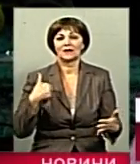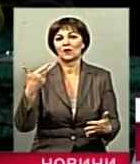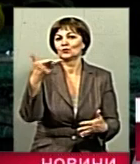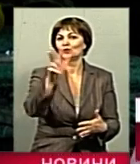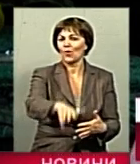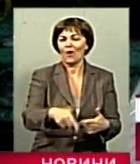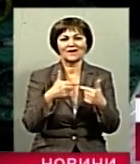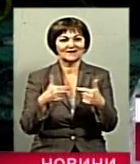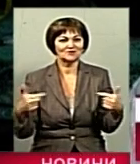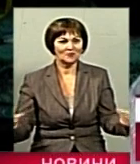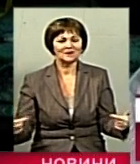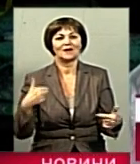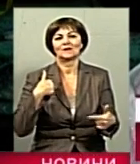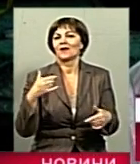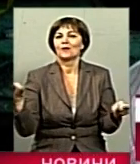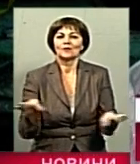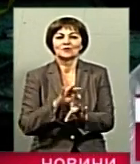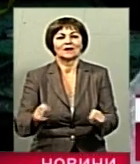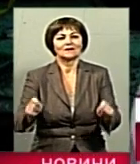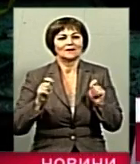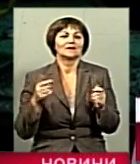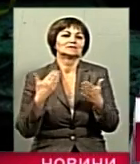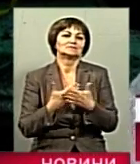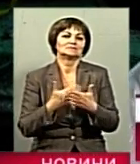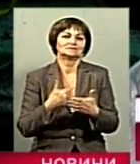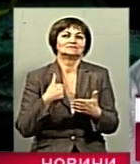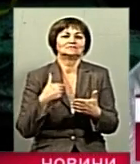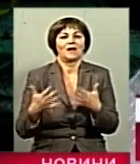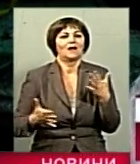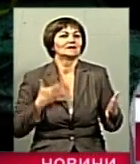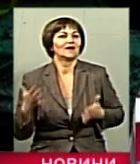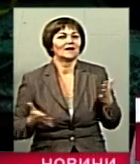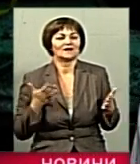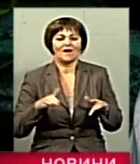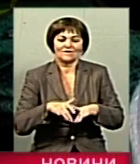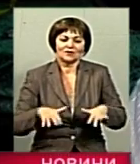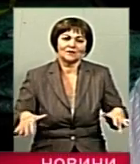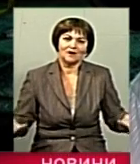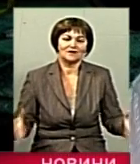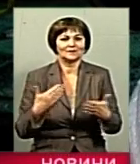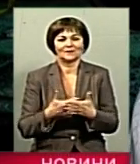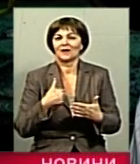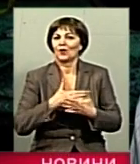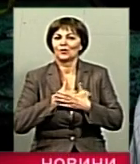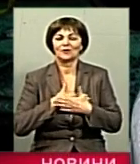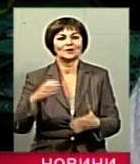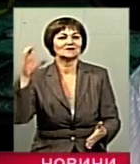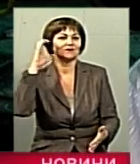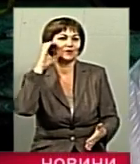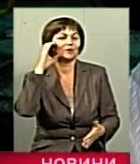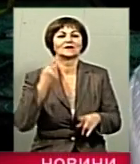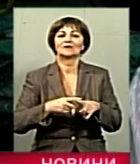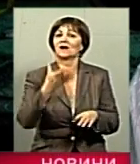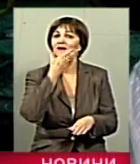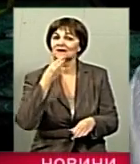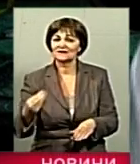музикальних інструментах. Мені музика дає, наприклад, барабани, мені дають енергію, фортепіано. Ну, я люблю слухати, вона красива,